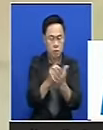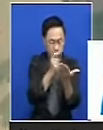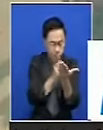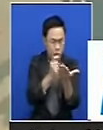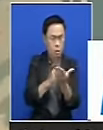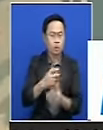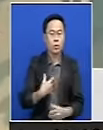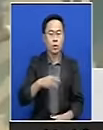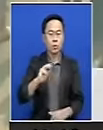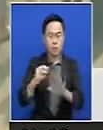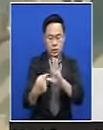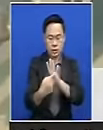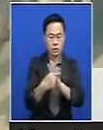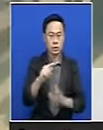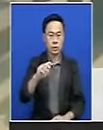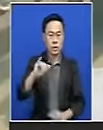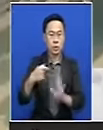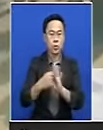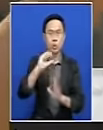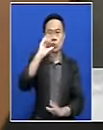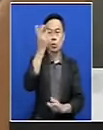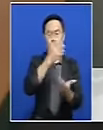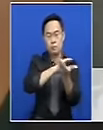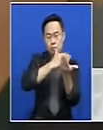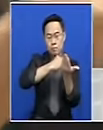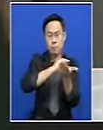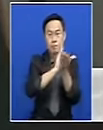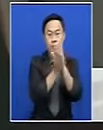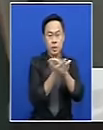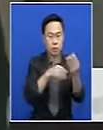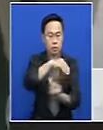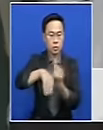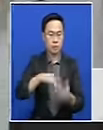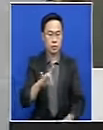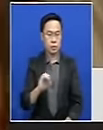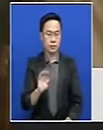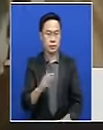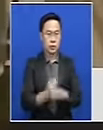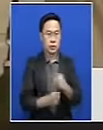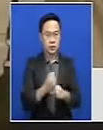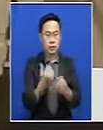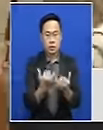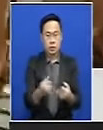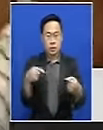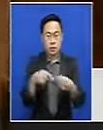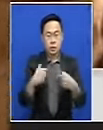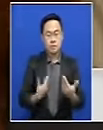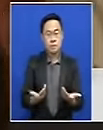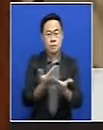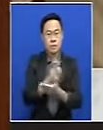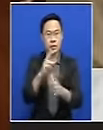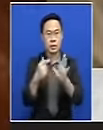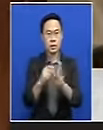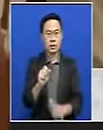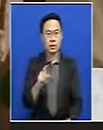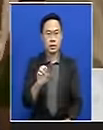ให้ทั่วโลกเกิดการเปลี่ยนแปลงครั้งใหญ่ในรอบ84ปีโดยดาวมฤตยูจะย้ายเข้าดวงเมืองหรือราศีเมษซึ่